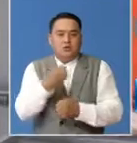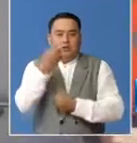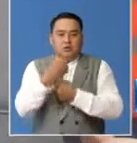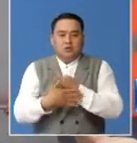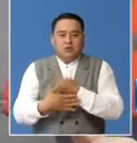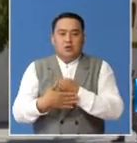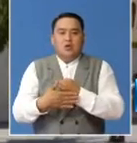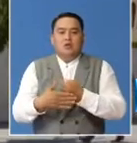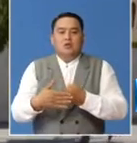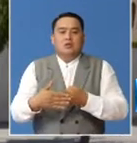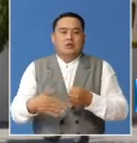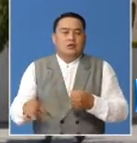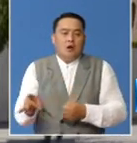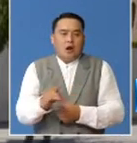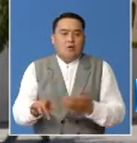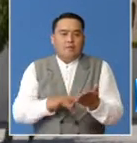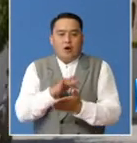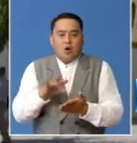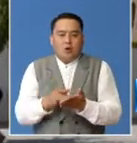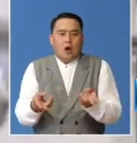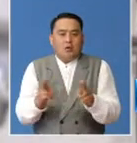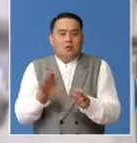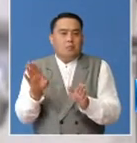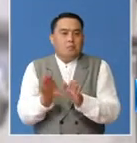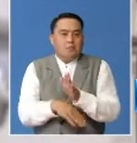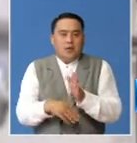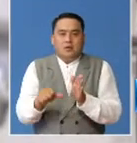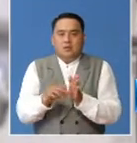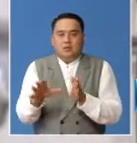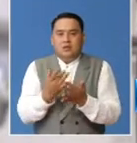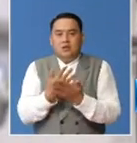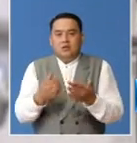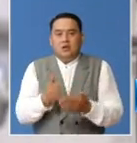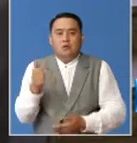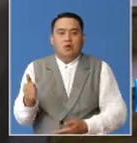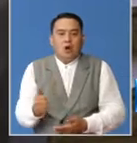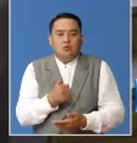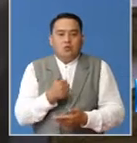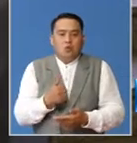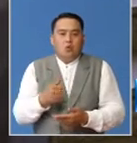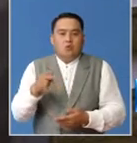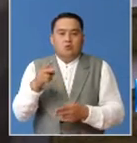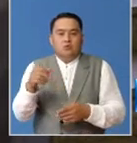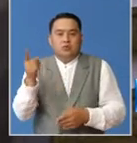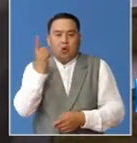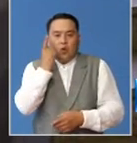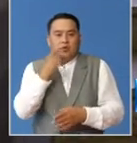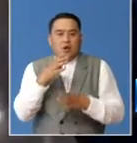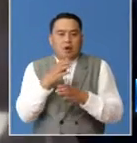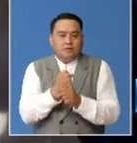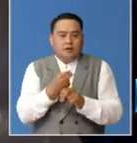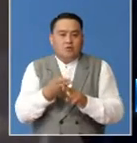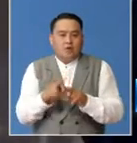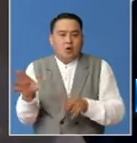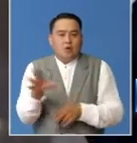центральные, южные и северные районы города остались без электричества на несколько часов. Отключились вышки сотовой связи. На дорогах